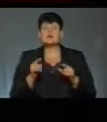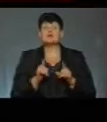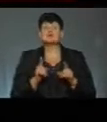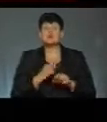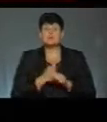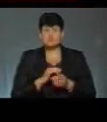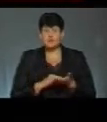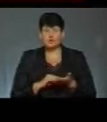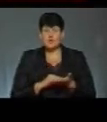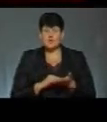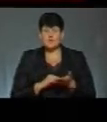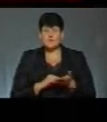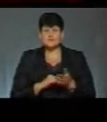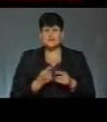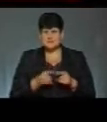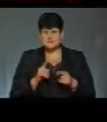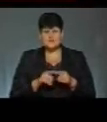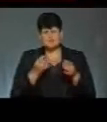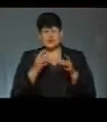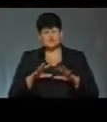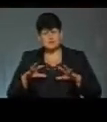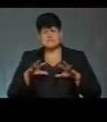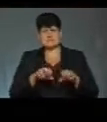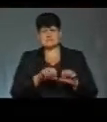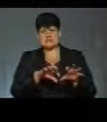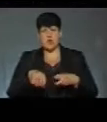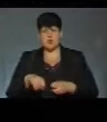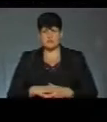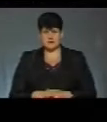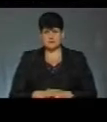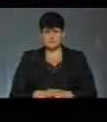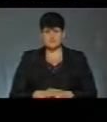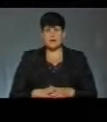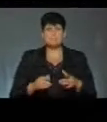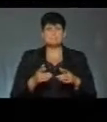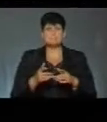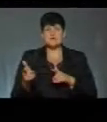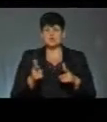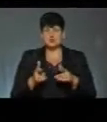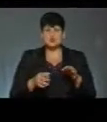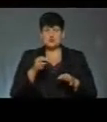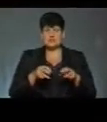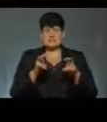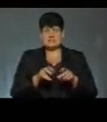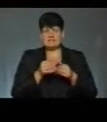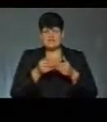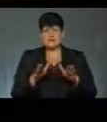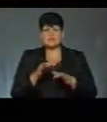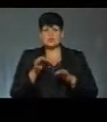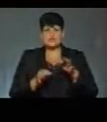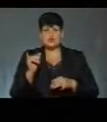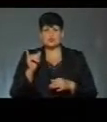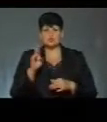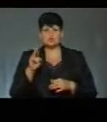він повторює? І це чисто рейдерське захоплення. Підготовче судове засідання відкрив суддя Ігор Шумський